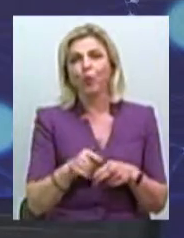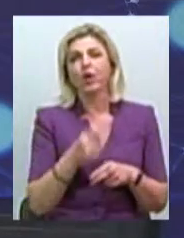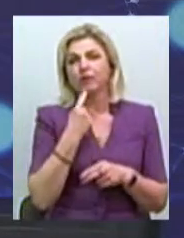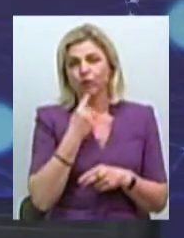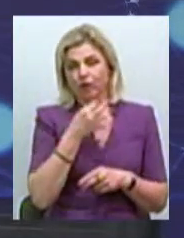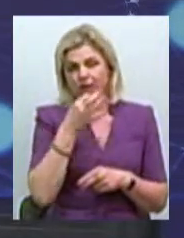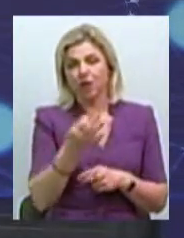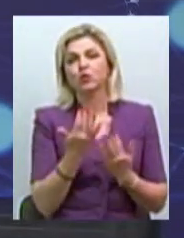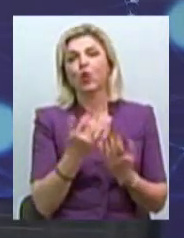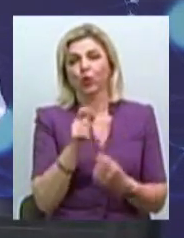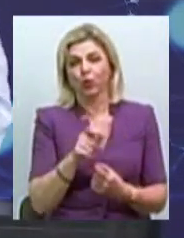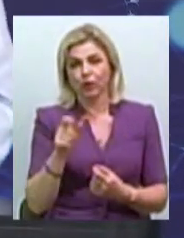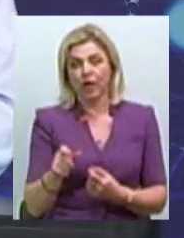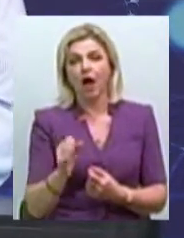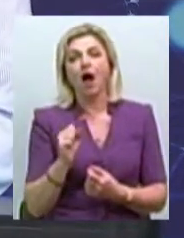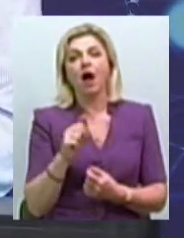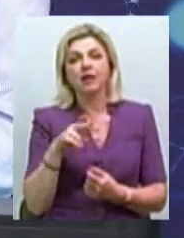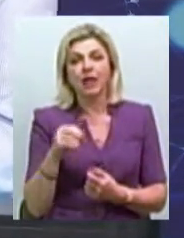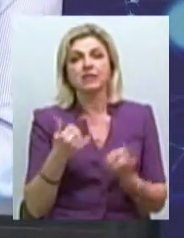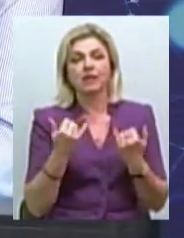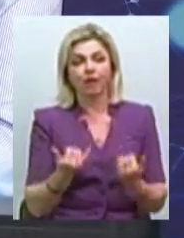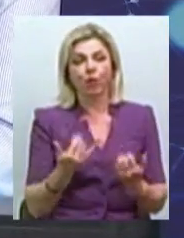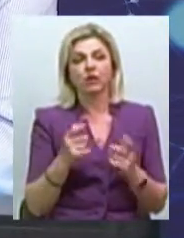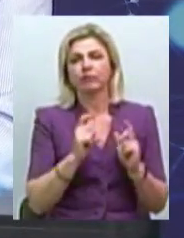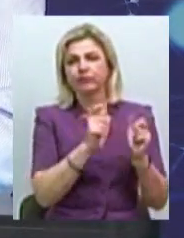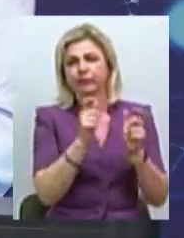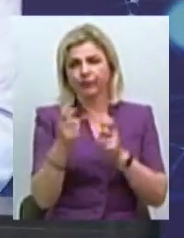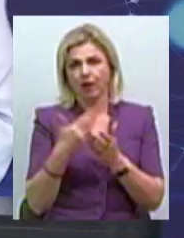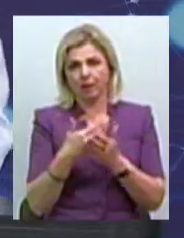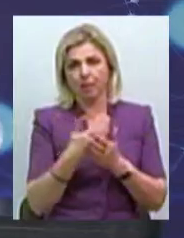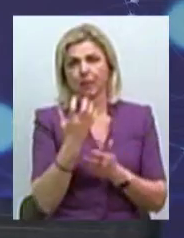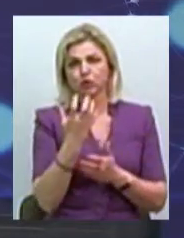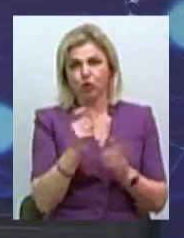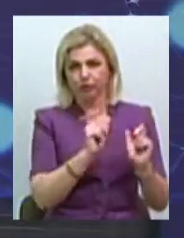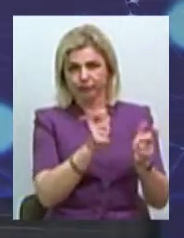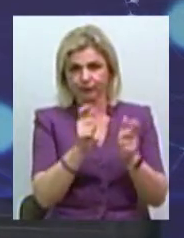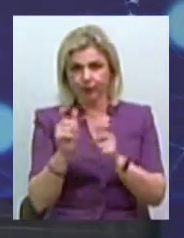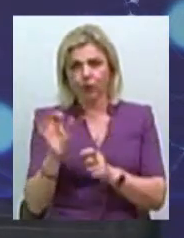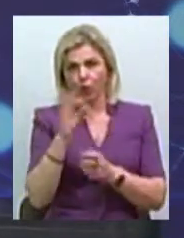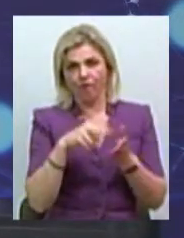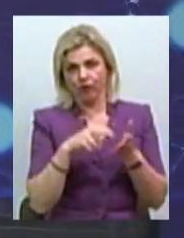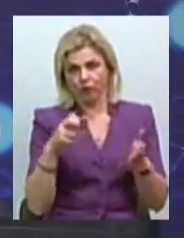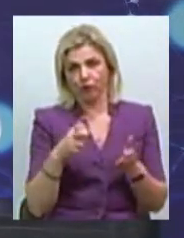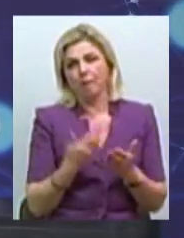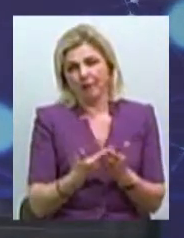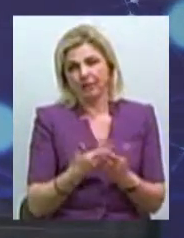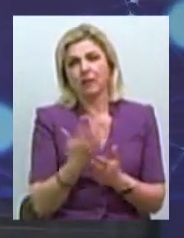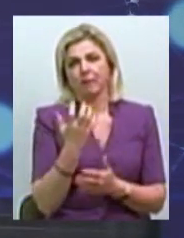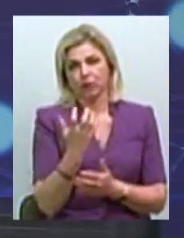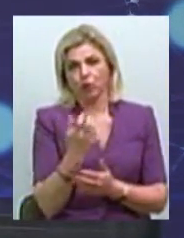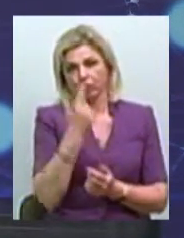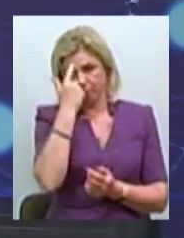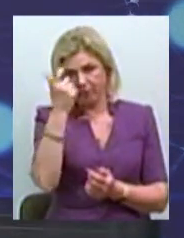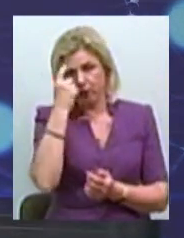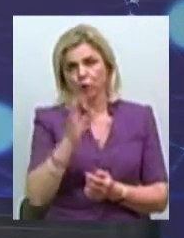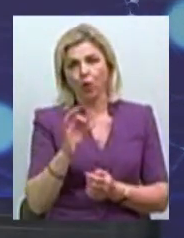Але на сьогодні ми рознесли близько 500 повідомлень про відключення. Близько 500 повідомлень про